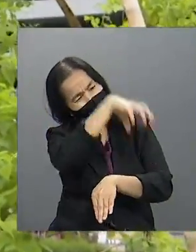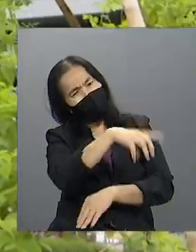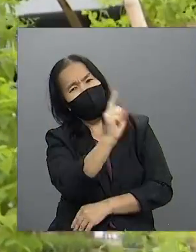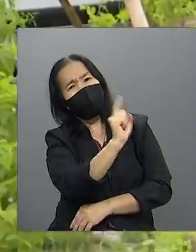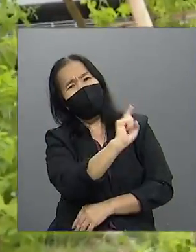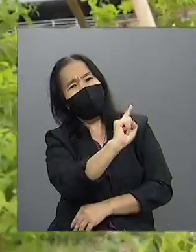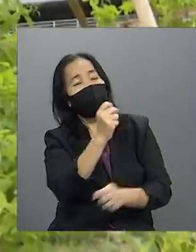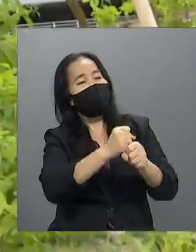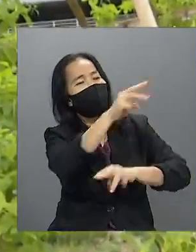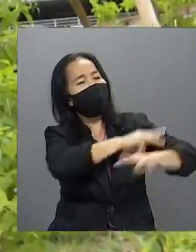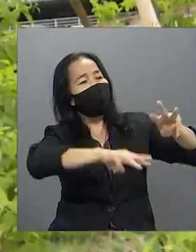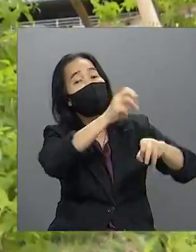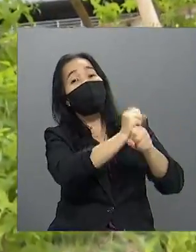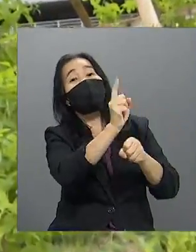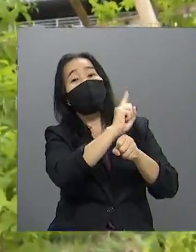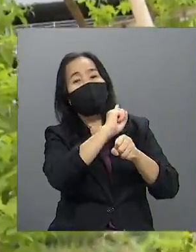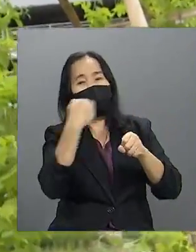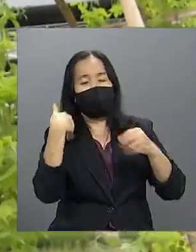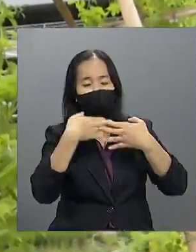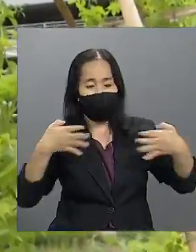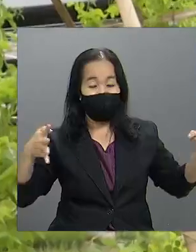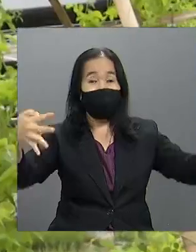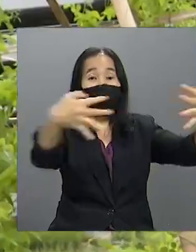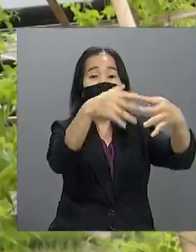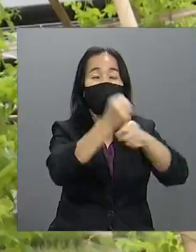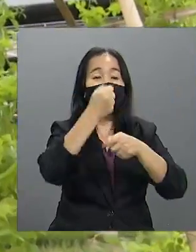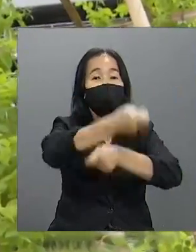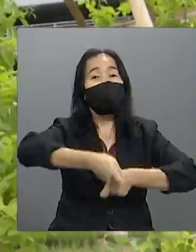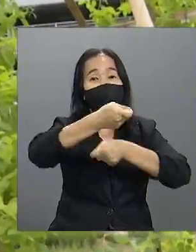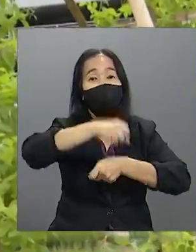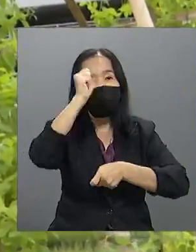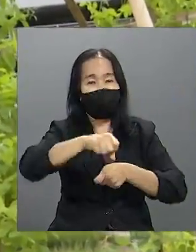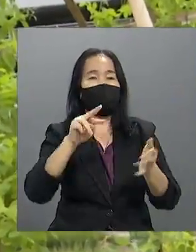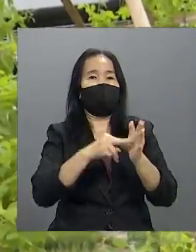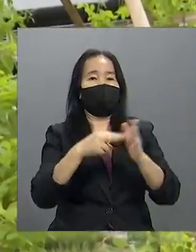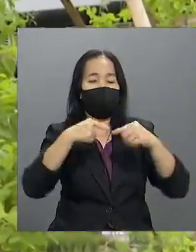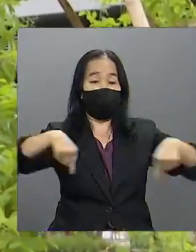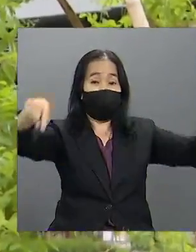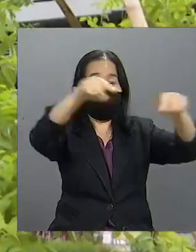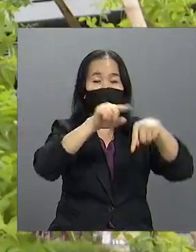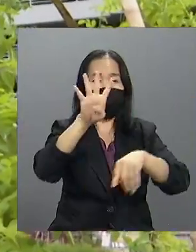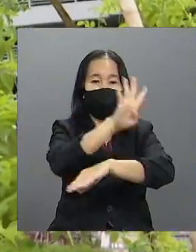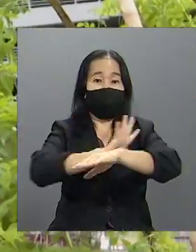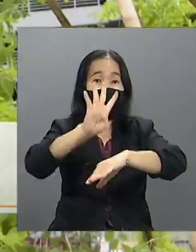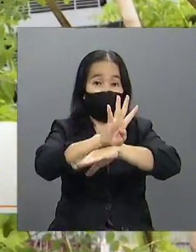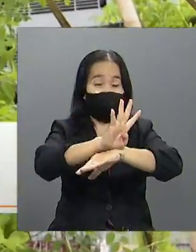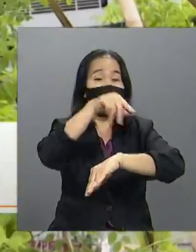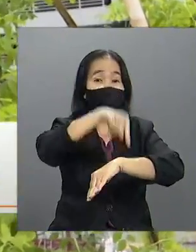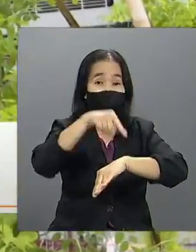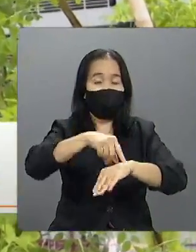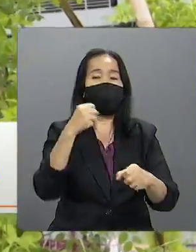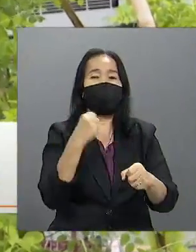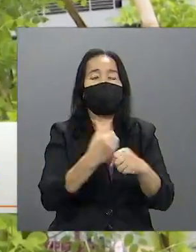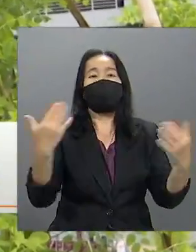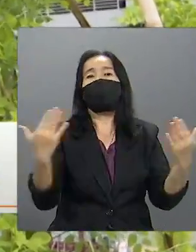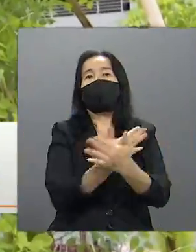ะว่ายังล้อมรั้วก่อสร้างอยู่นะคะต้องบอกว่าพื้นที่4ไร่ตรงนี้เนี่ยกำลังปรับปรุงค่ะให้กลายมาเป็นพื้นที่บริการสาธารณะมาก